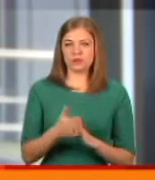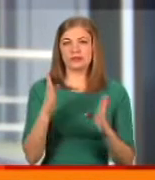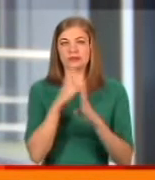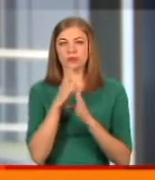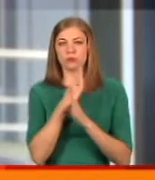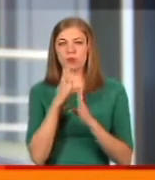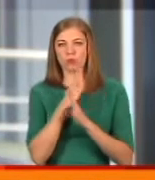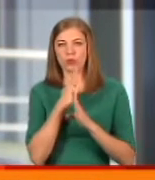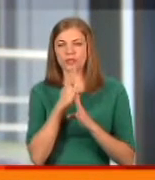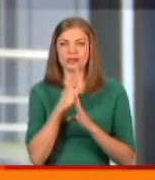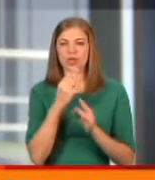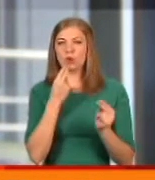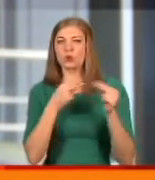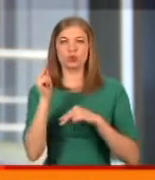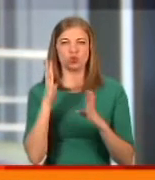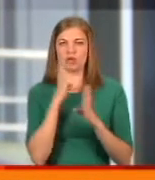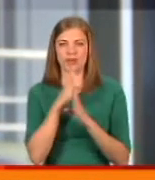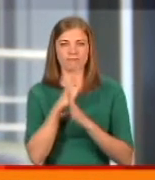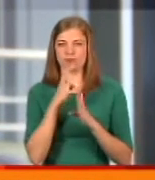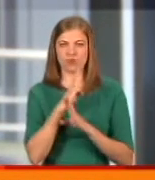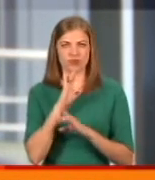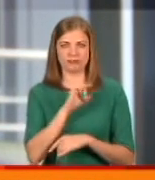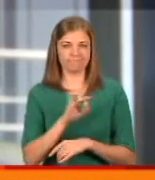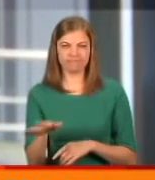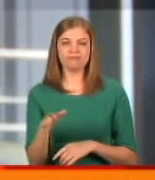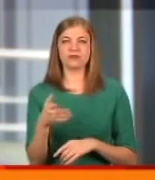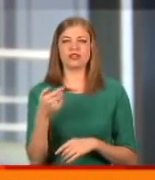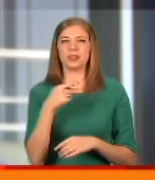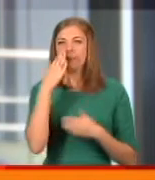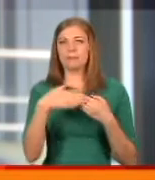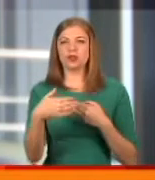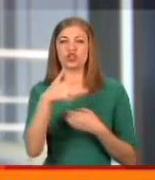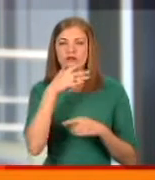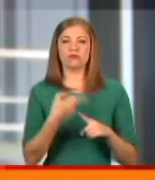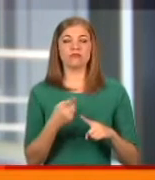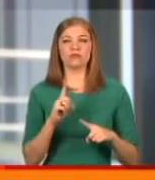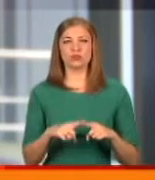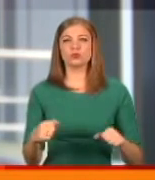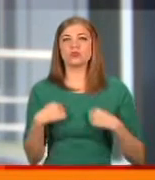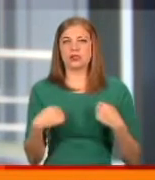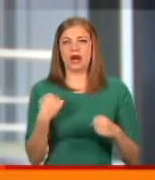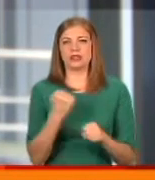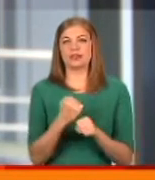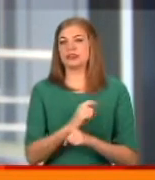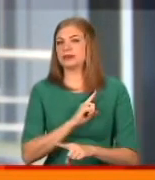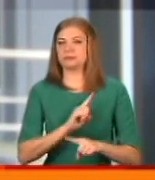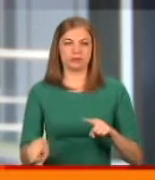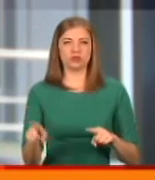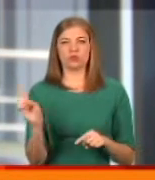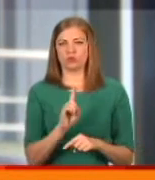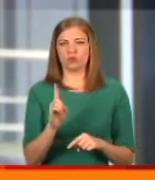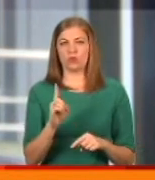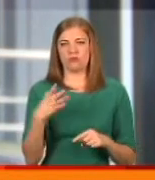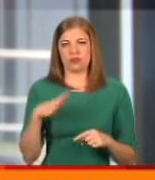Погода, улучшение погоды не предвиделось, так скажем, в ближайшее время, поэтому старались действовать максимально быстро, чтобы